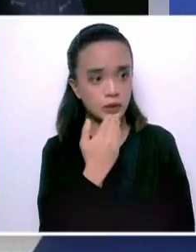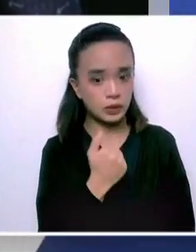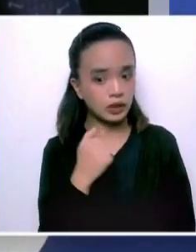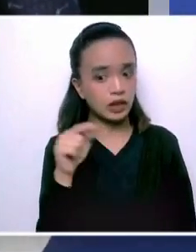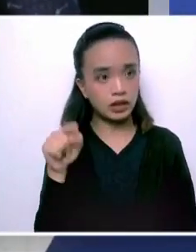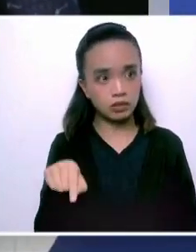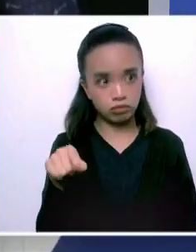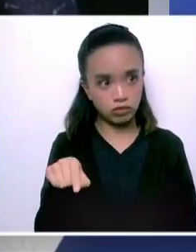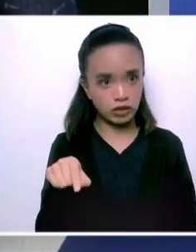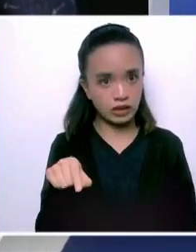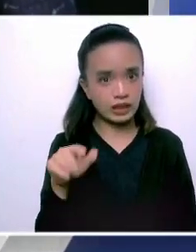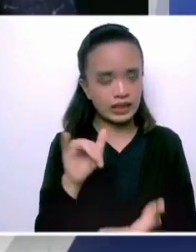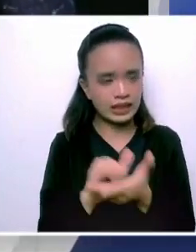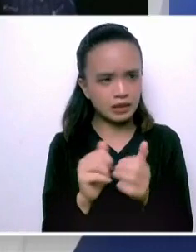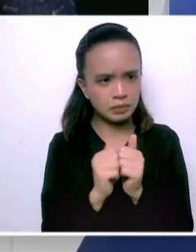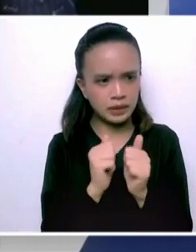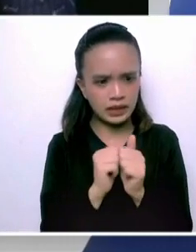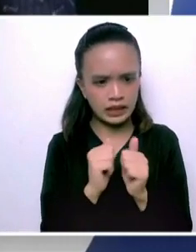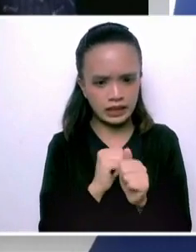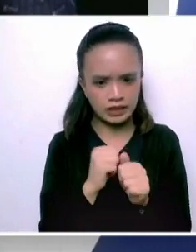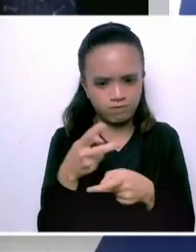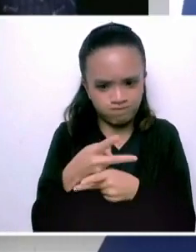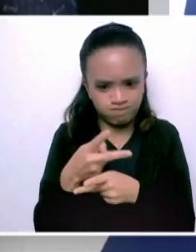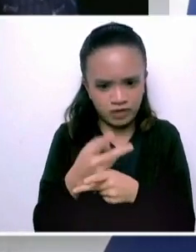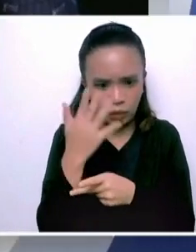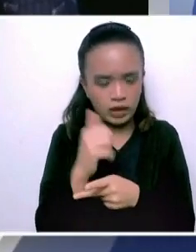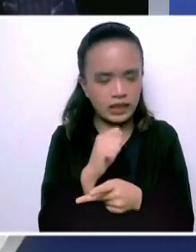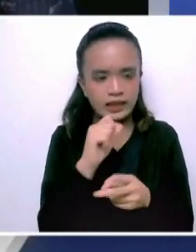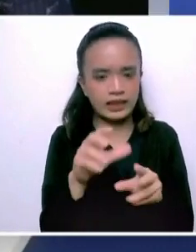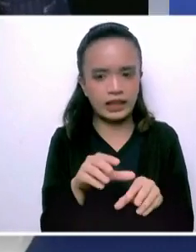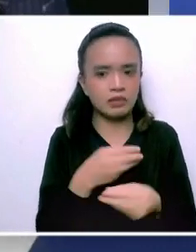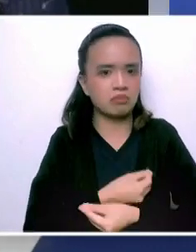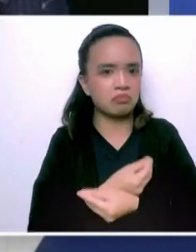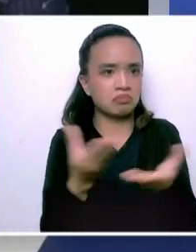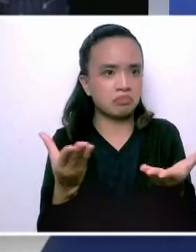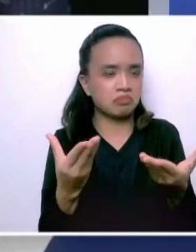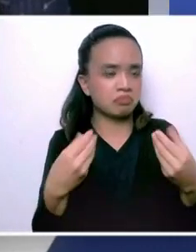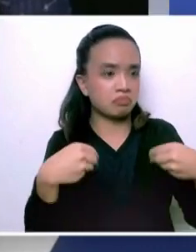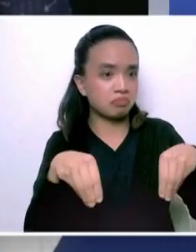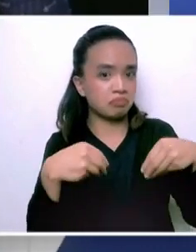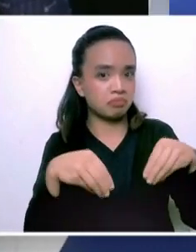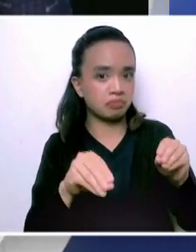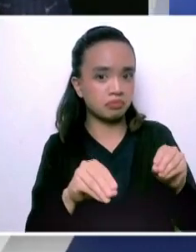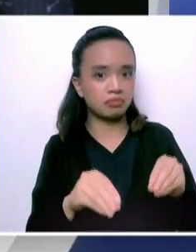ay iniipit para hindi makarating sa merkado?